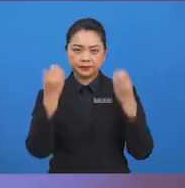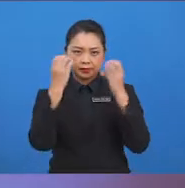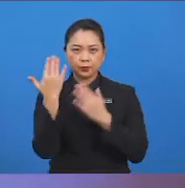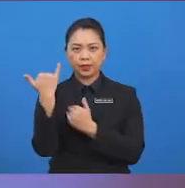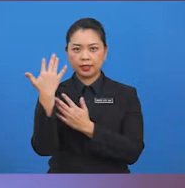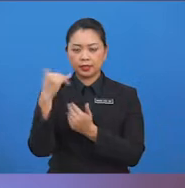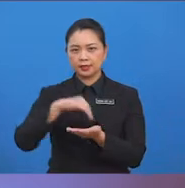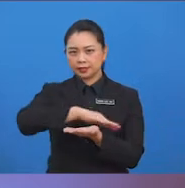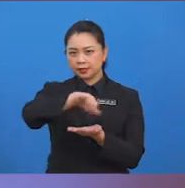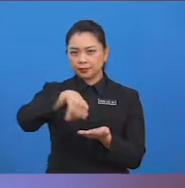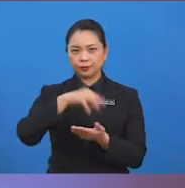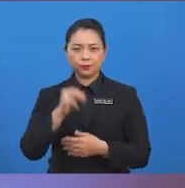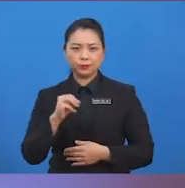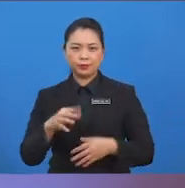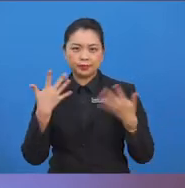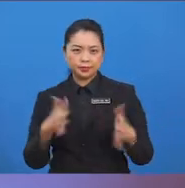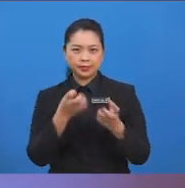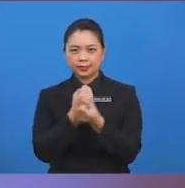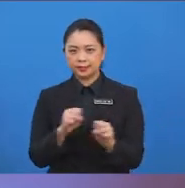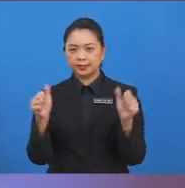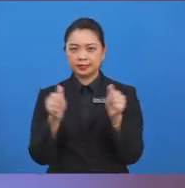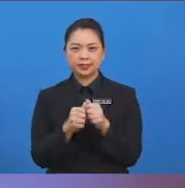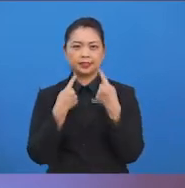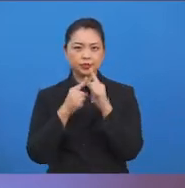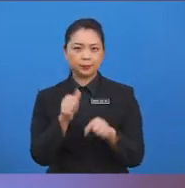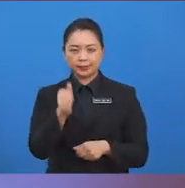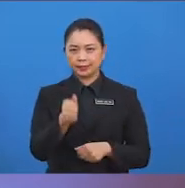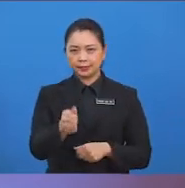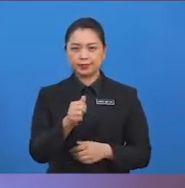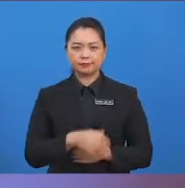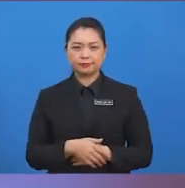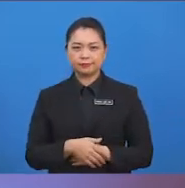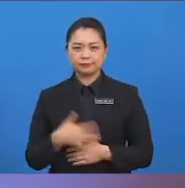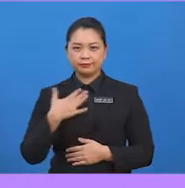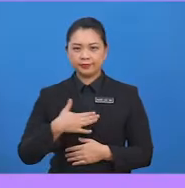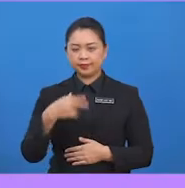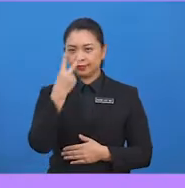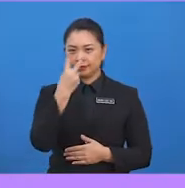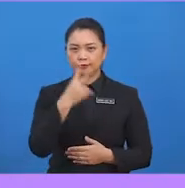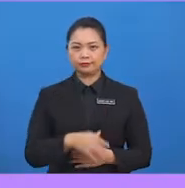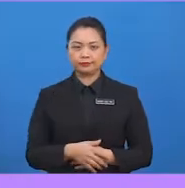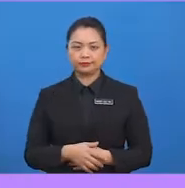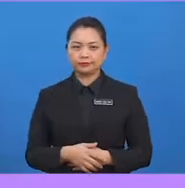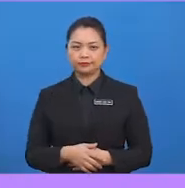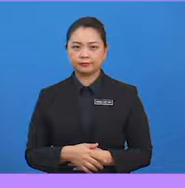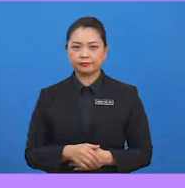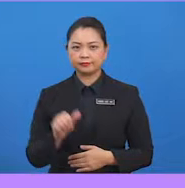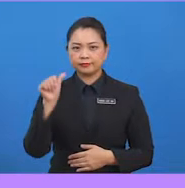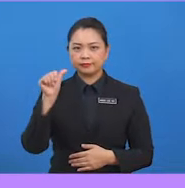Cikgu harap semua murid-murid telah bersedia dengan jawapan masing-masing. Sila semak jawapan.